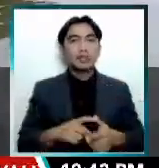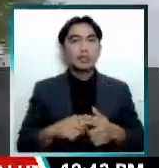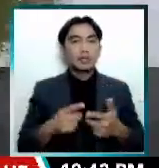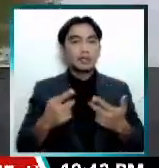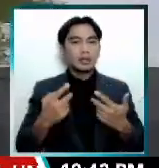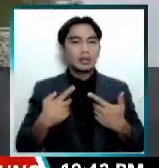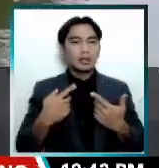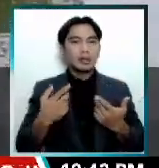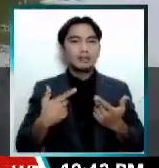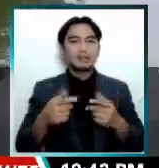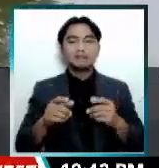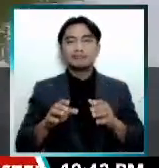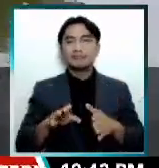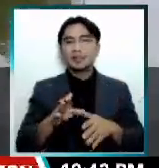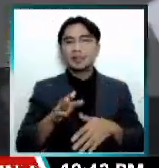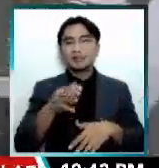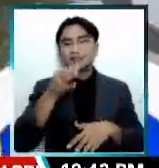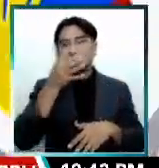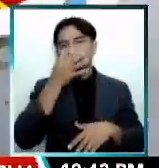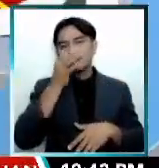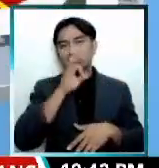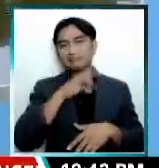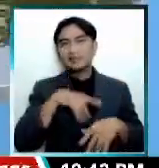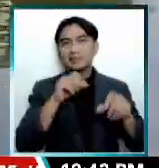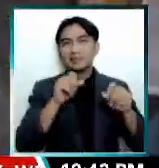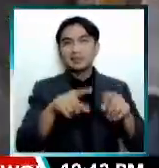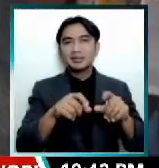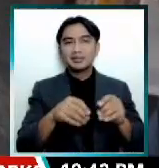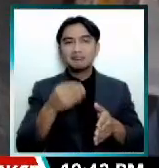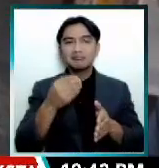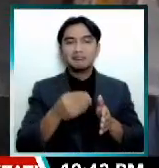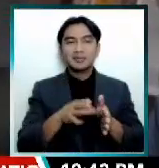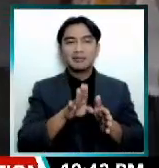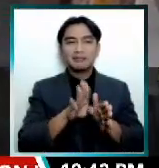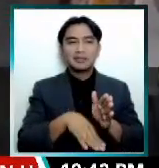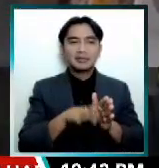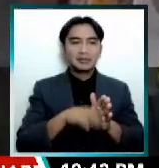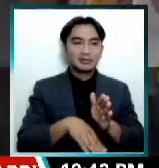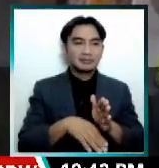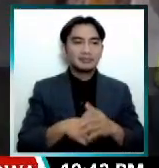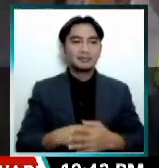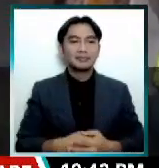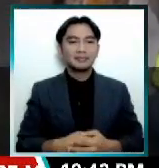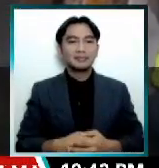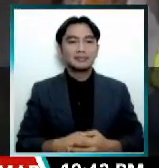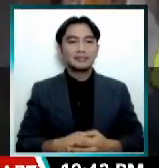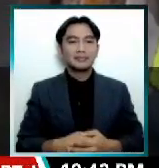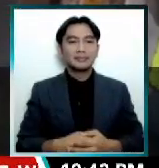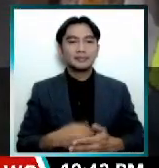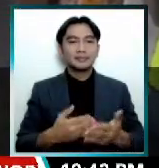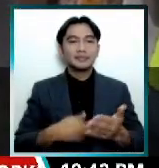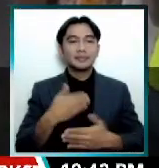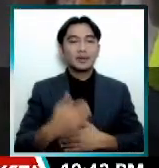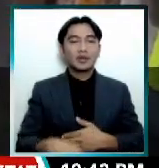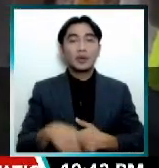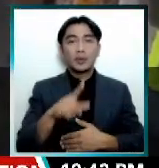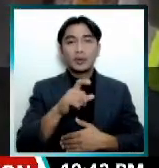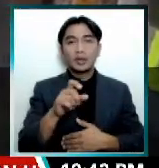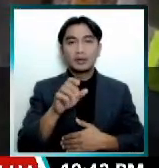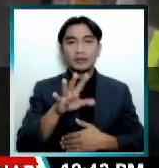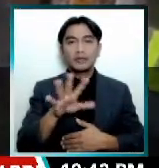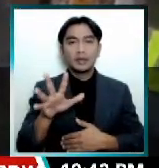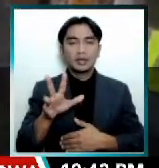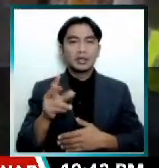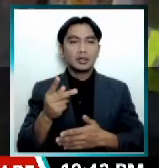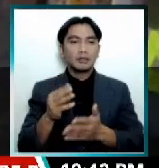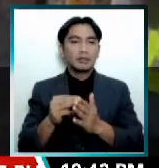ibinenta sa halagang 30 to 50 pesos kada kilo. 153 million pesos na halaga ng